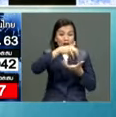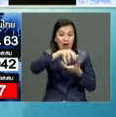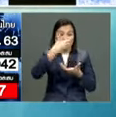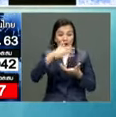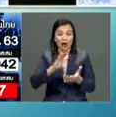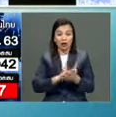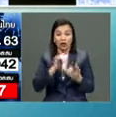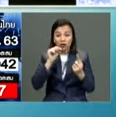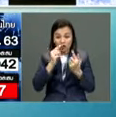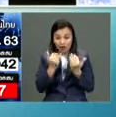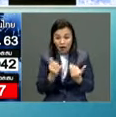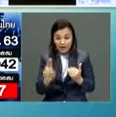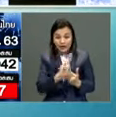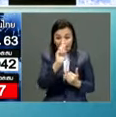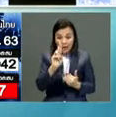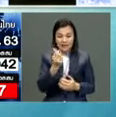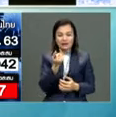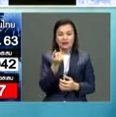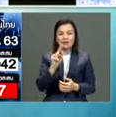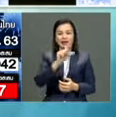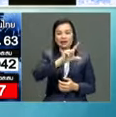นี้นะครับแต่สิ่งสำคัญนะครับก็ต้องขอขอบคุณประชาชนชาวไทยนะครับที่ได้ให้ความร่วมมือในการใช้งานแพนฟอร์มไทยชนะนะครับเป็นการปันสุขของแต่ละคนเข้าหากันนะครับโดยตัวเลขอย่างเป็นทางการนะครับที่ทางท่านโฆษกได้กรุณารายงานก็คือตอนนี้มีคนใช้โหลดไทยชนะถึง11